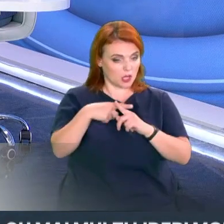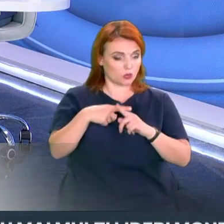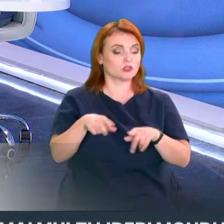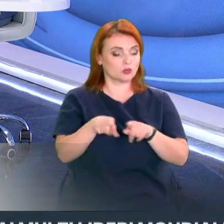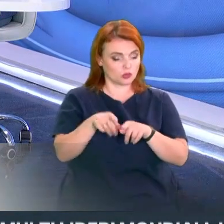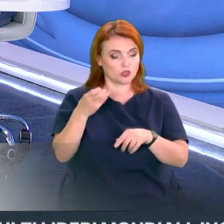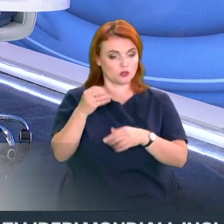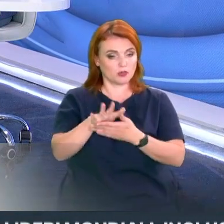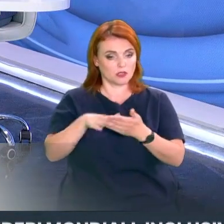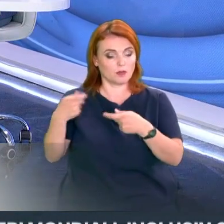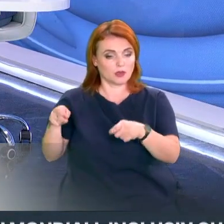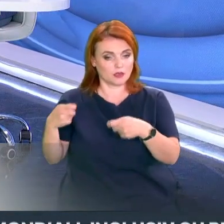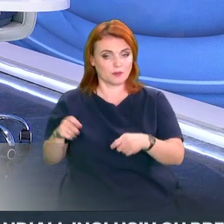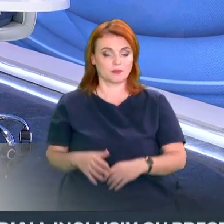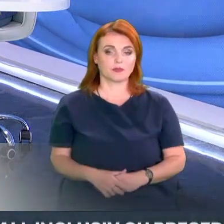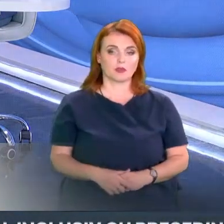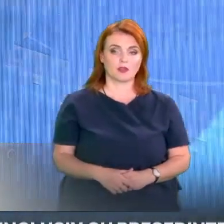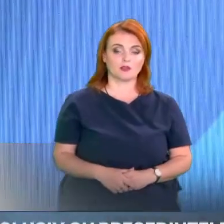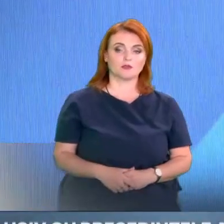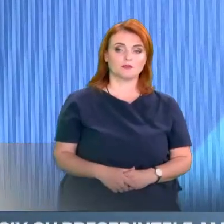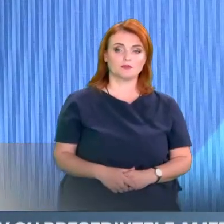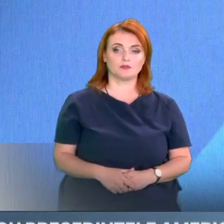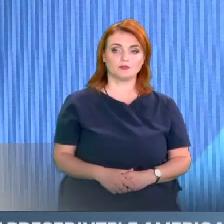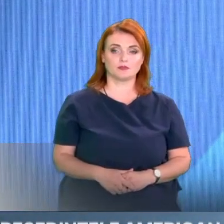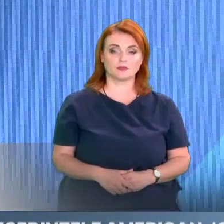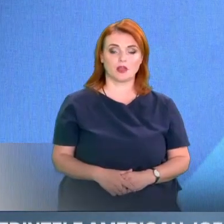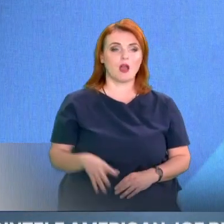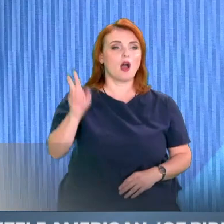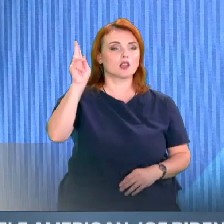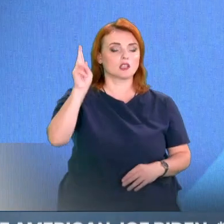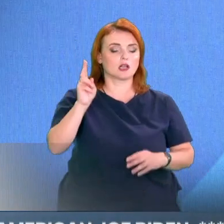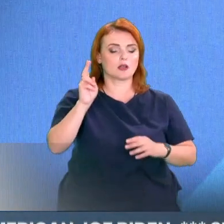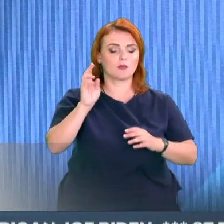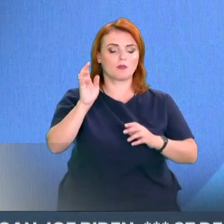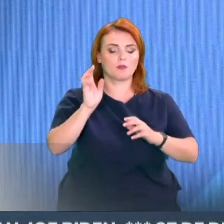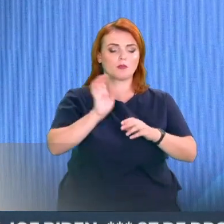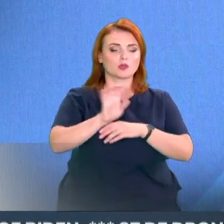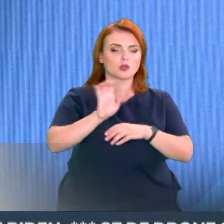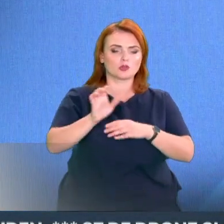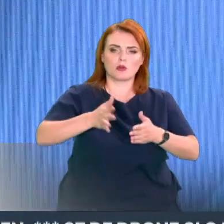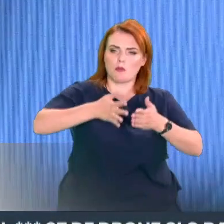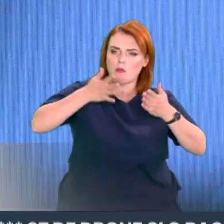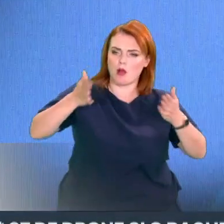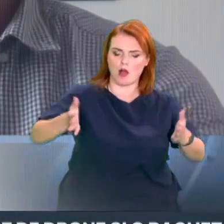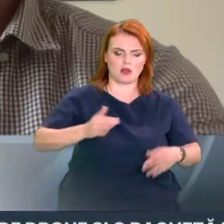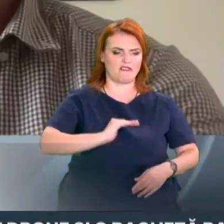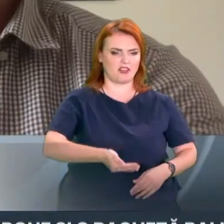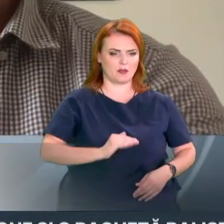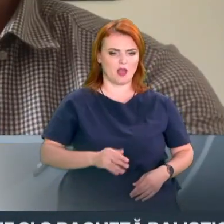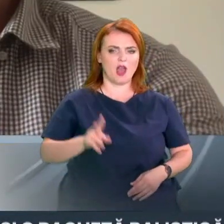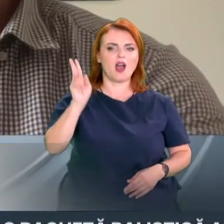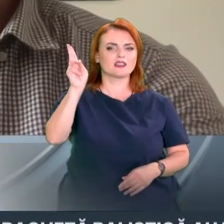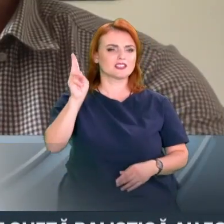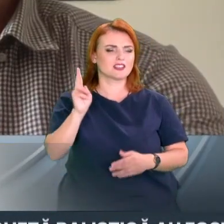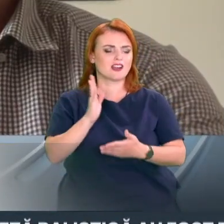valabil atunci când vorbim de exportul în masă, de producătorii mari. Dar când e vorba de acei agricultori care au un